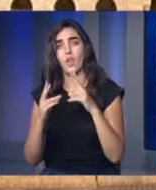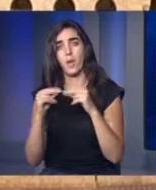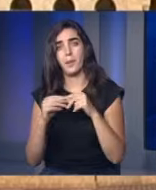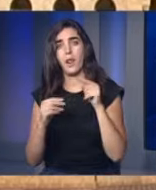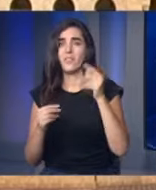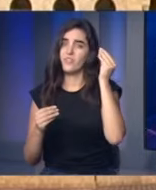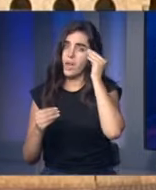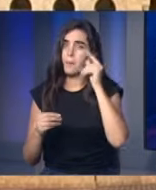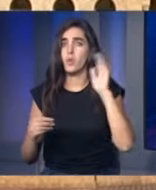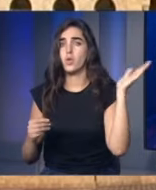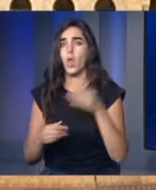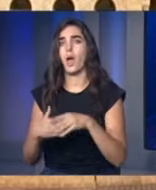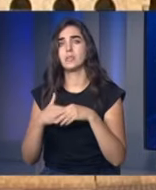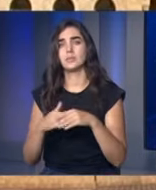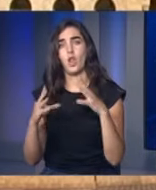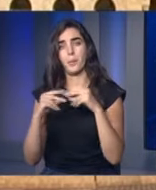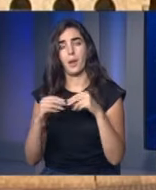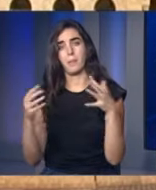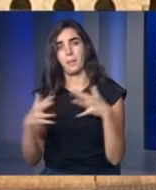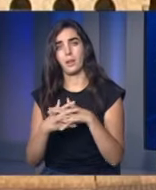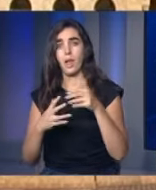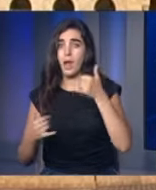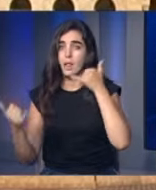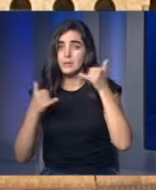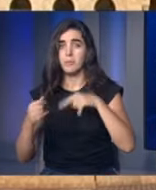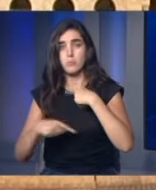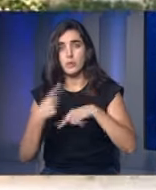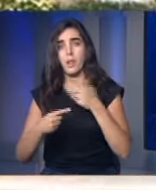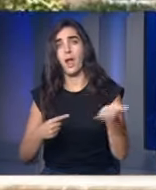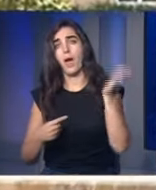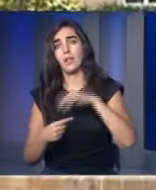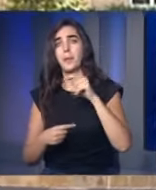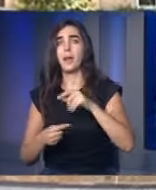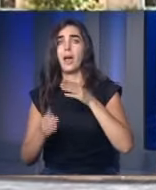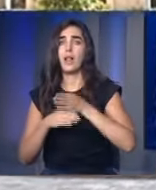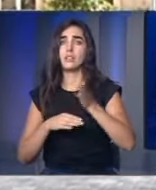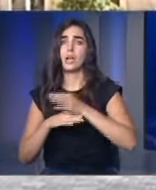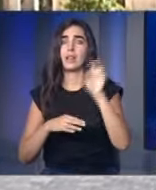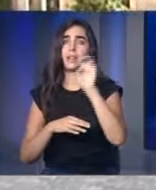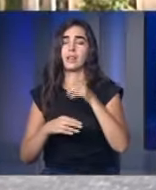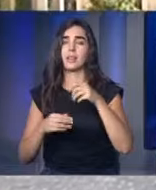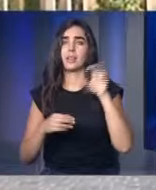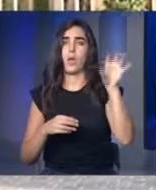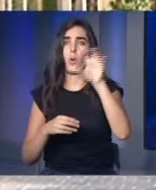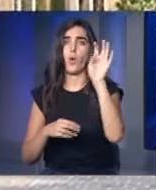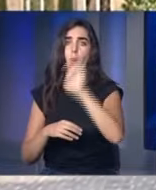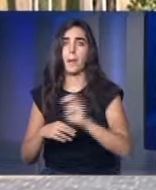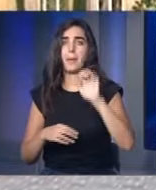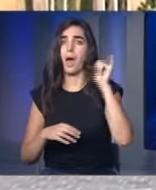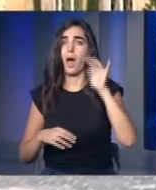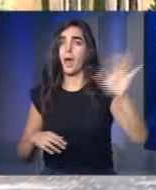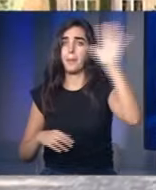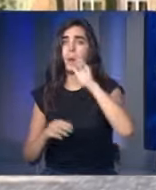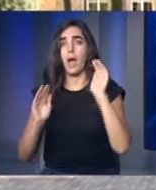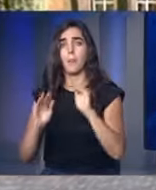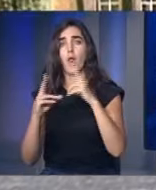اللبناني يلقى تفهماً لدى جميع أصدقاء لبنان، وأن الاتصالات مستمرة في أكثر من اتجاه دولي وأوروبي وعربي لحماية